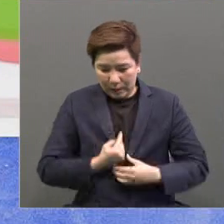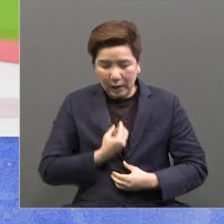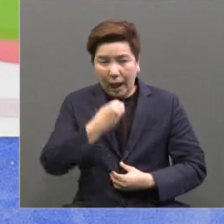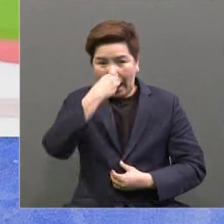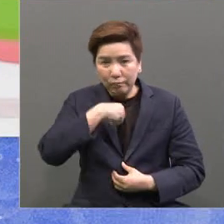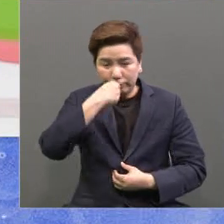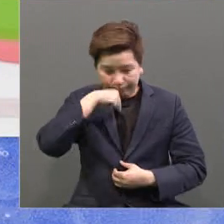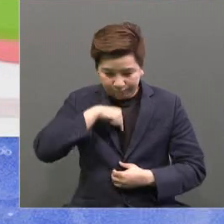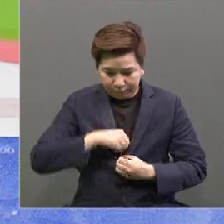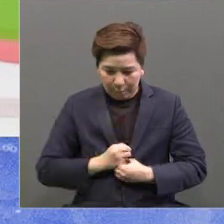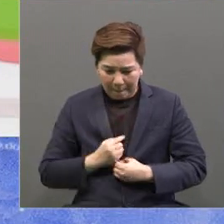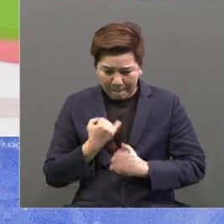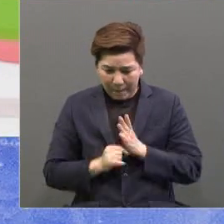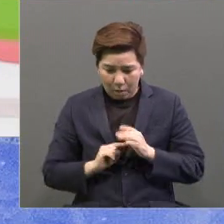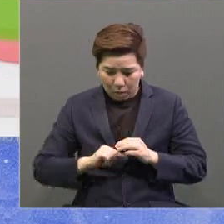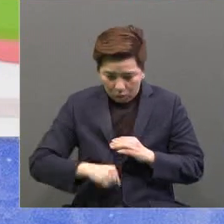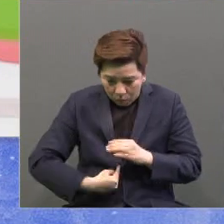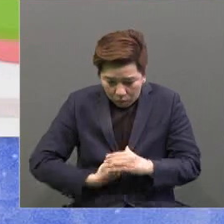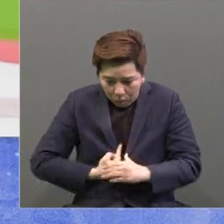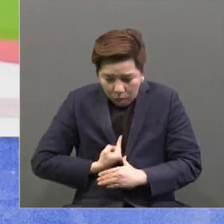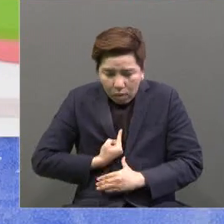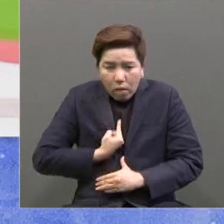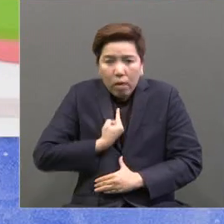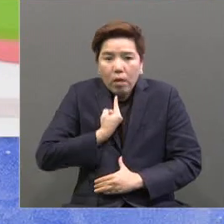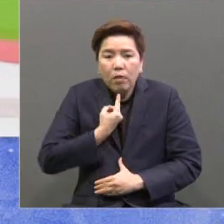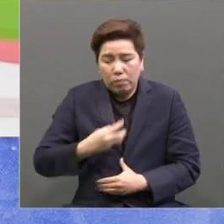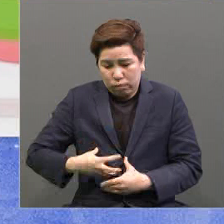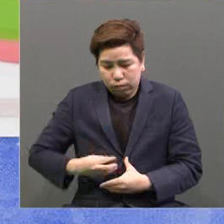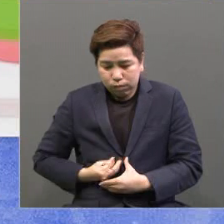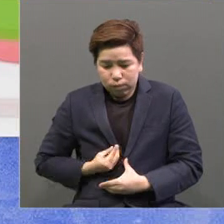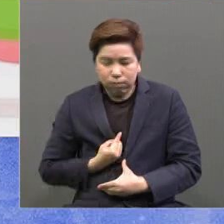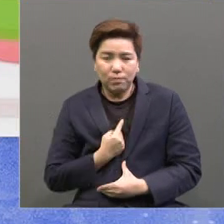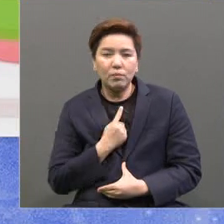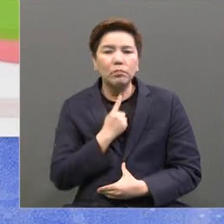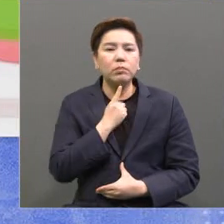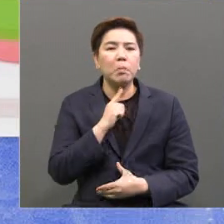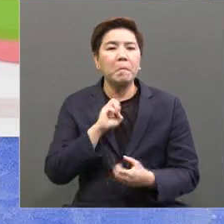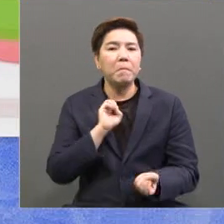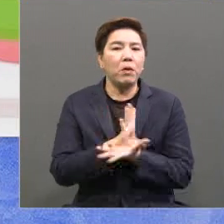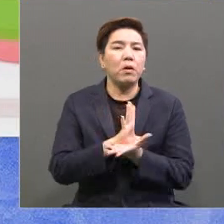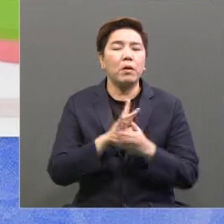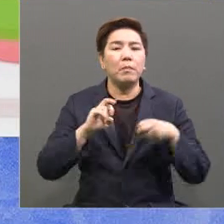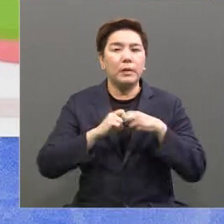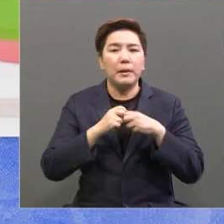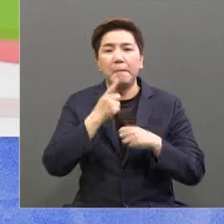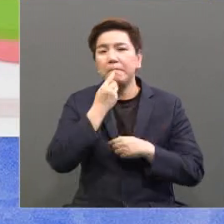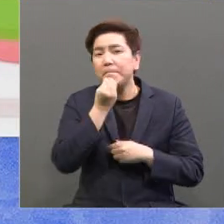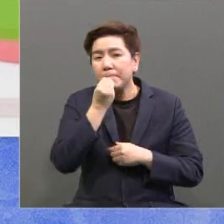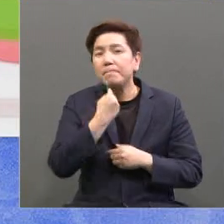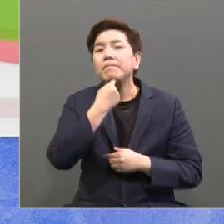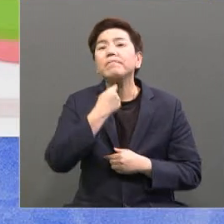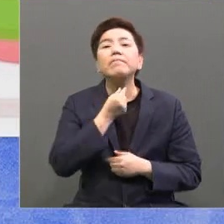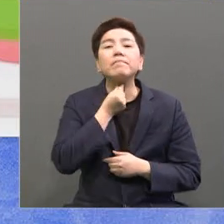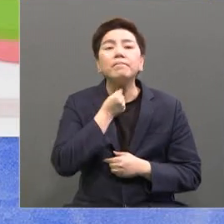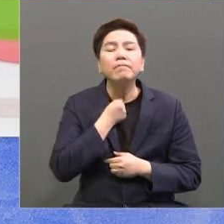ทำงานผิดปกติทำให้กรดหรือน้ำย่อยภายในกระเพาะอาหารไหล่ย้อนกลับขึ้นไปบริเวณหลอดอาหาร